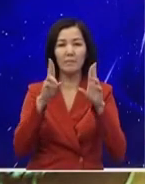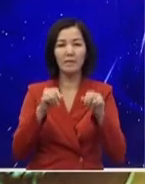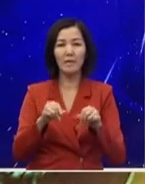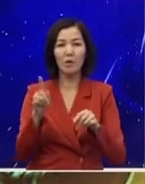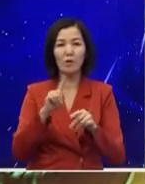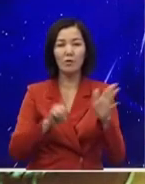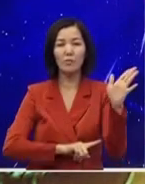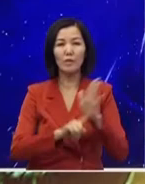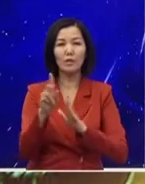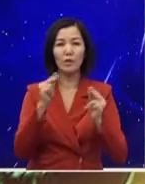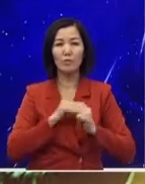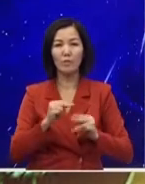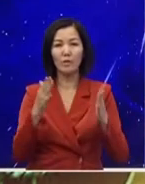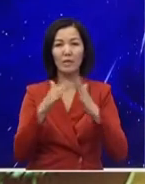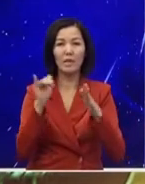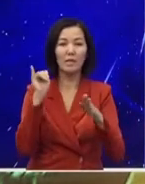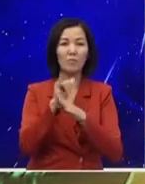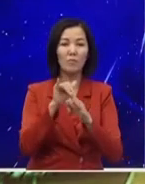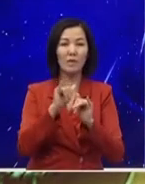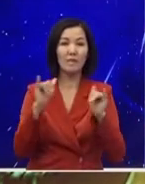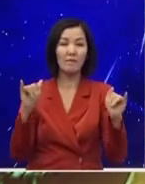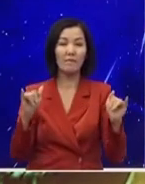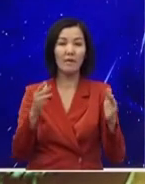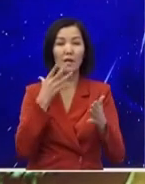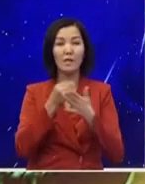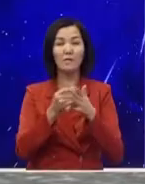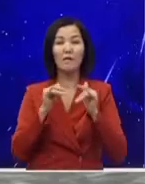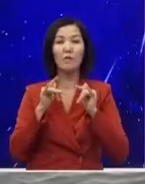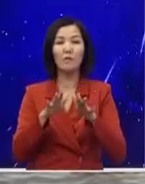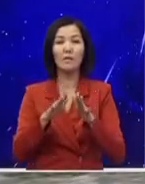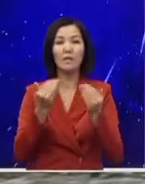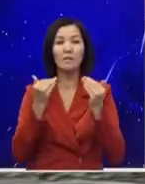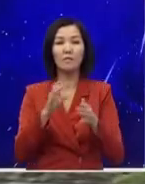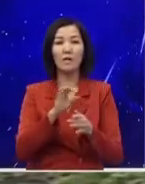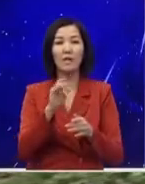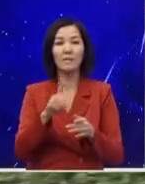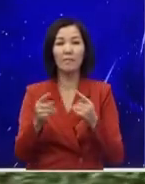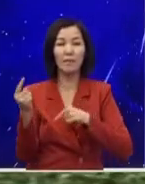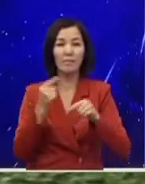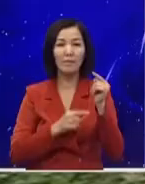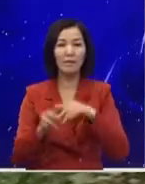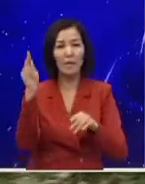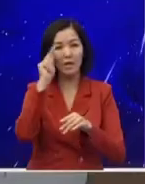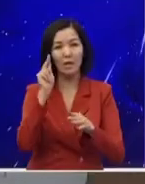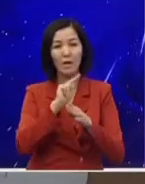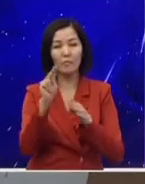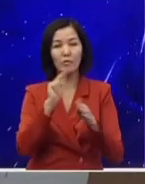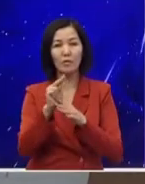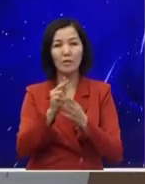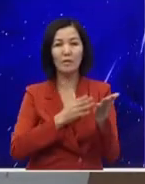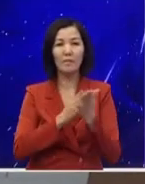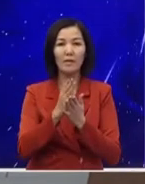чтобы начать работать на дому и развить свое дело. Сегодня азам предпринимательства жительниц столицы обучают по таким направлениям,